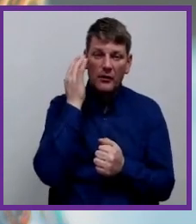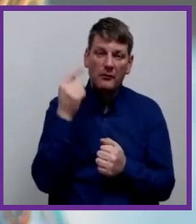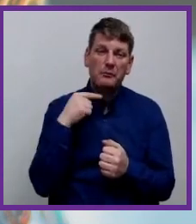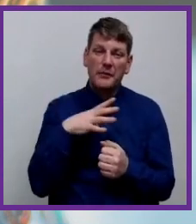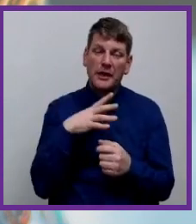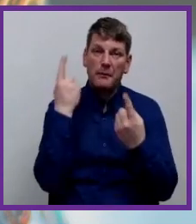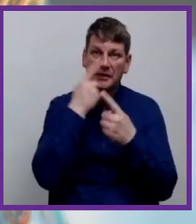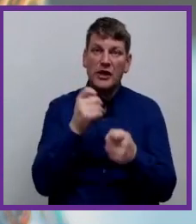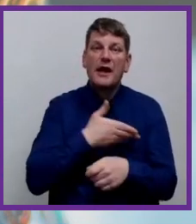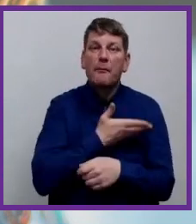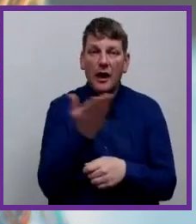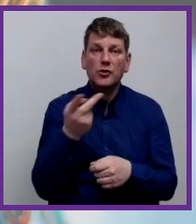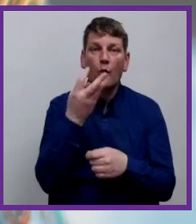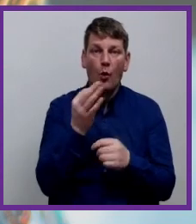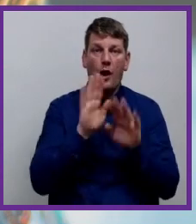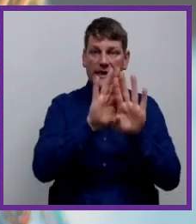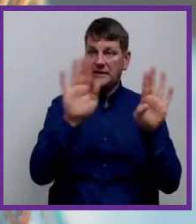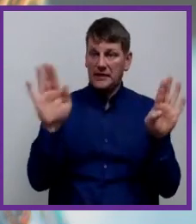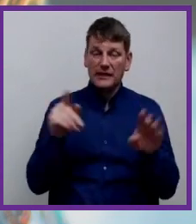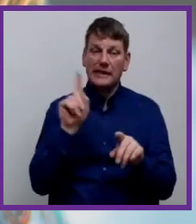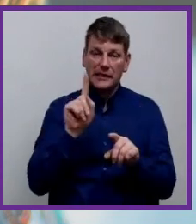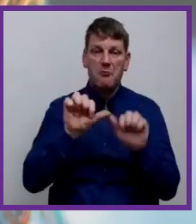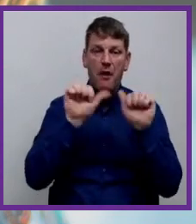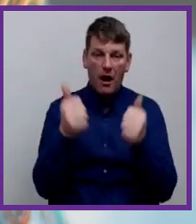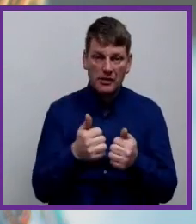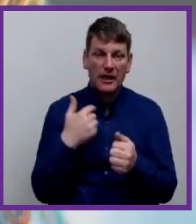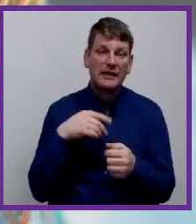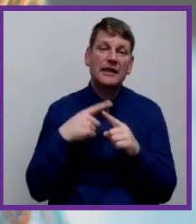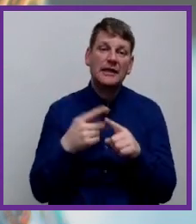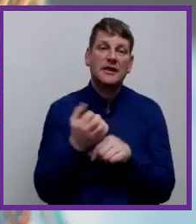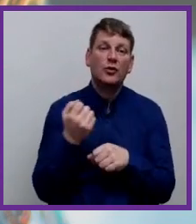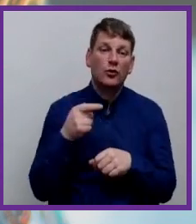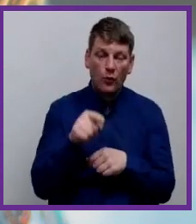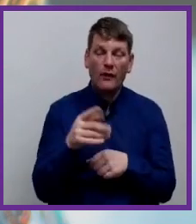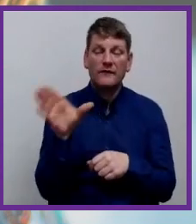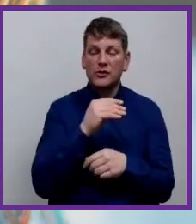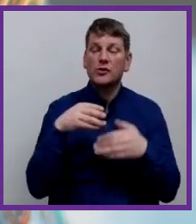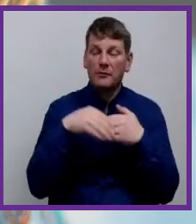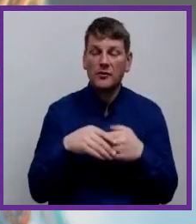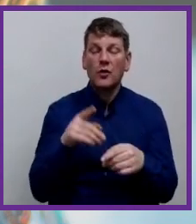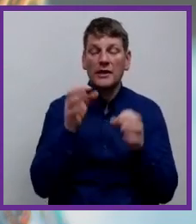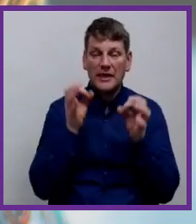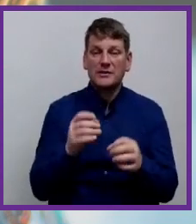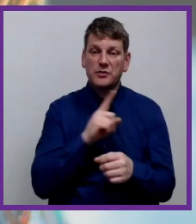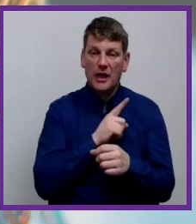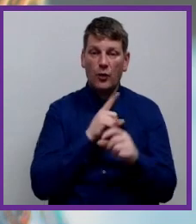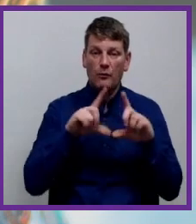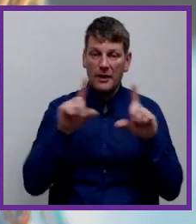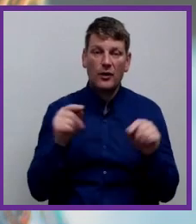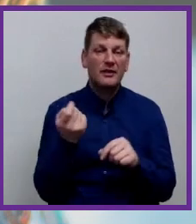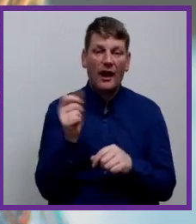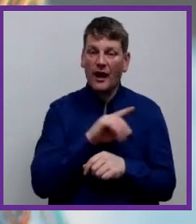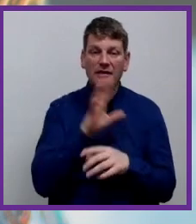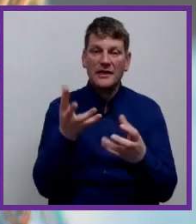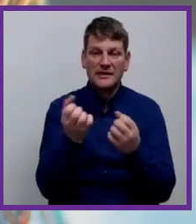pasludināts, ka jebkas, ko izstāda, ir māksla. Līdz ar to es jūs visu šodien apsveicu un novēlu arī tiesības ar birojām nekad,